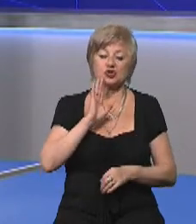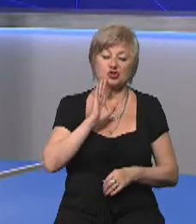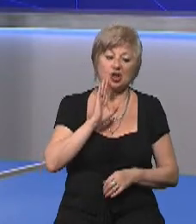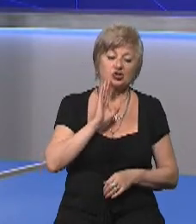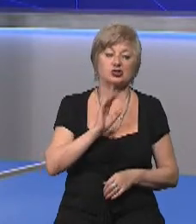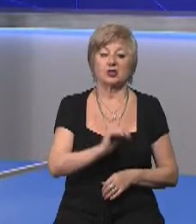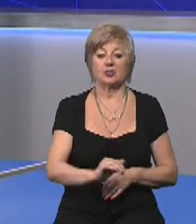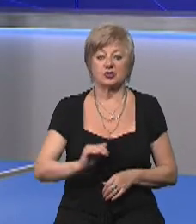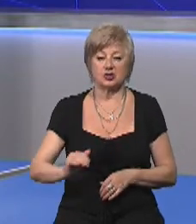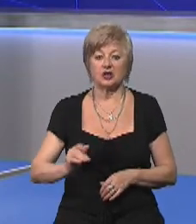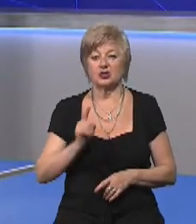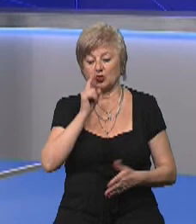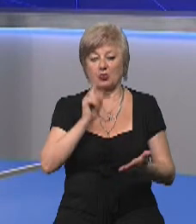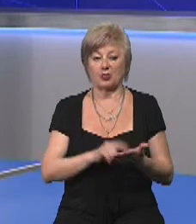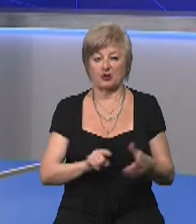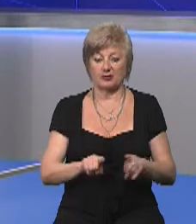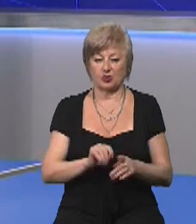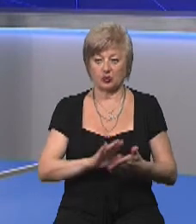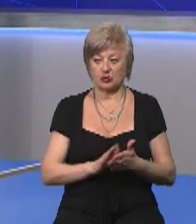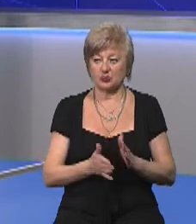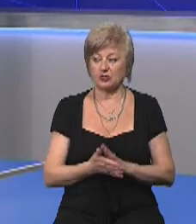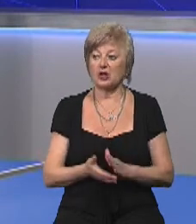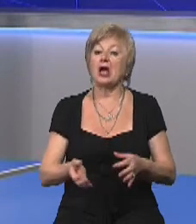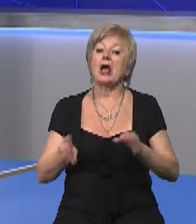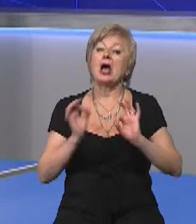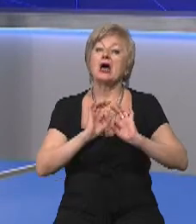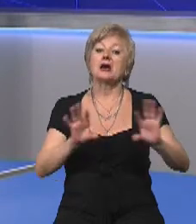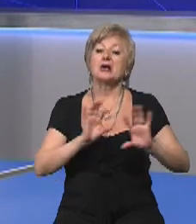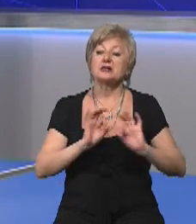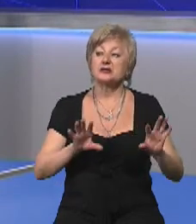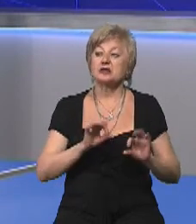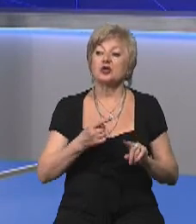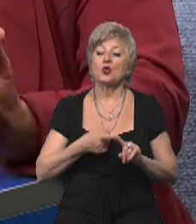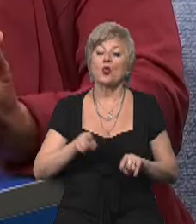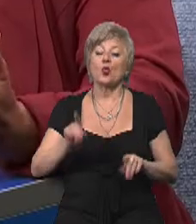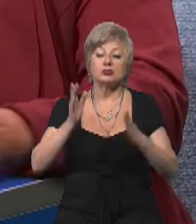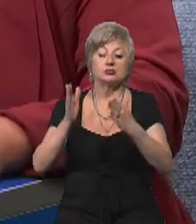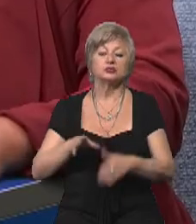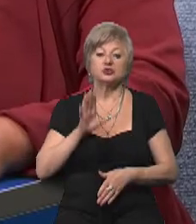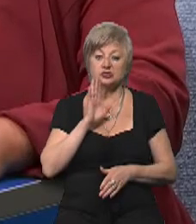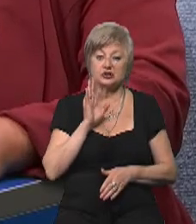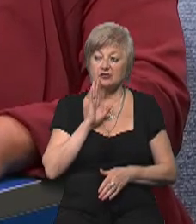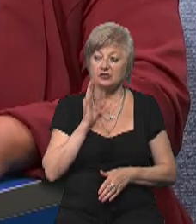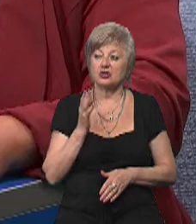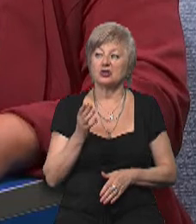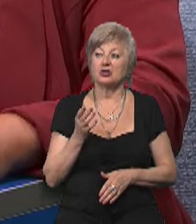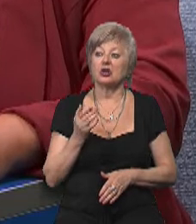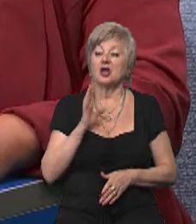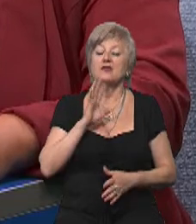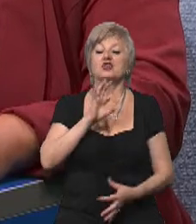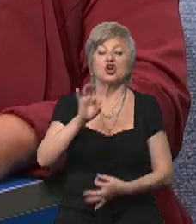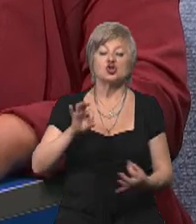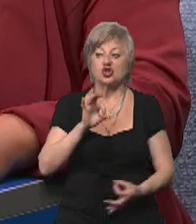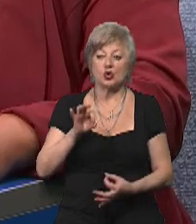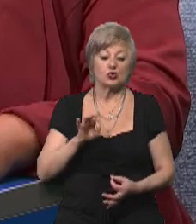которые растут в таких семьях. І розкажіть нашим телеглядачам саме про цю дівчину. Вона сирота, наскільки я знаю. Да, вона сирота.